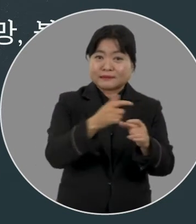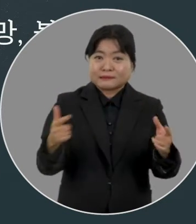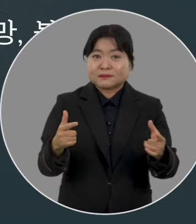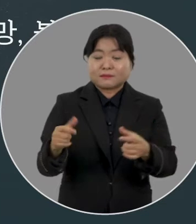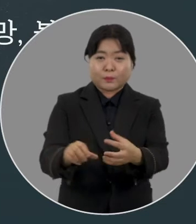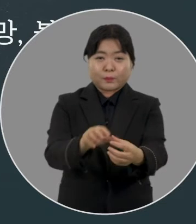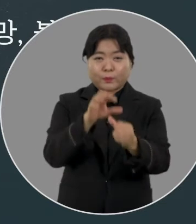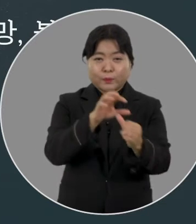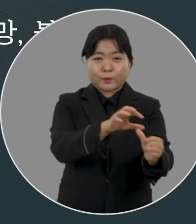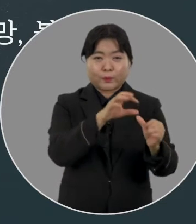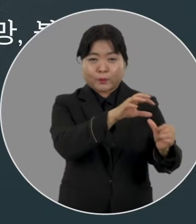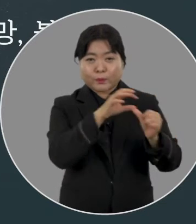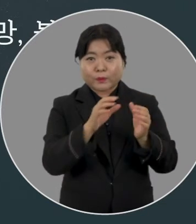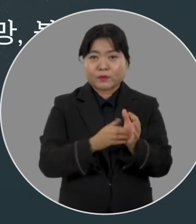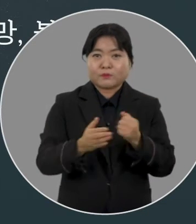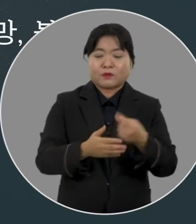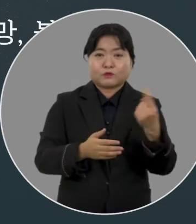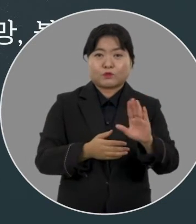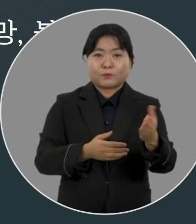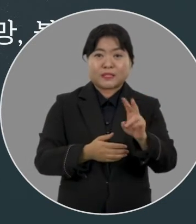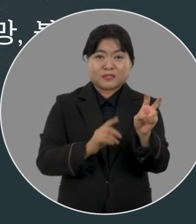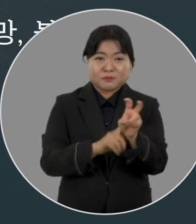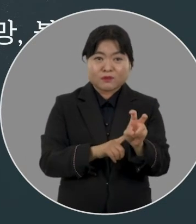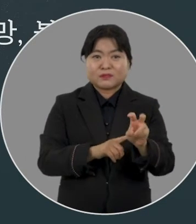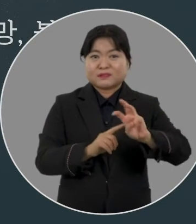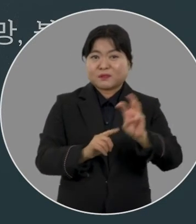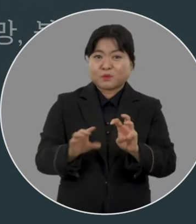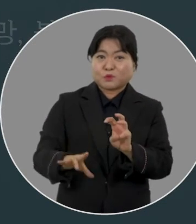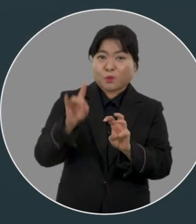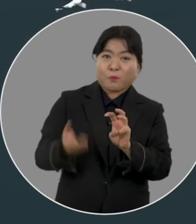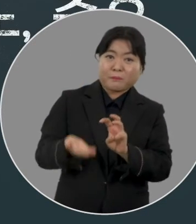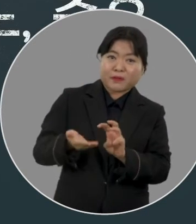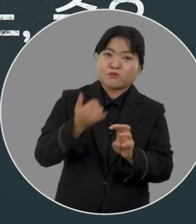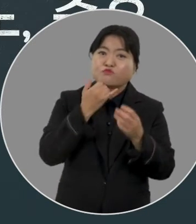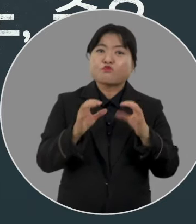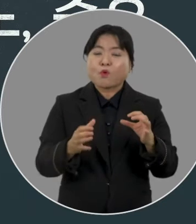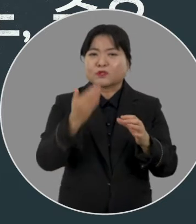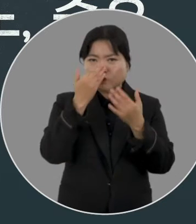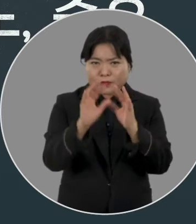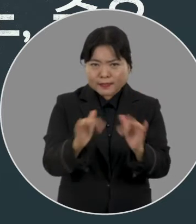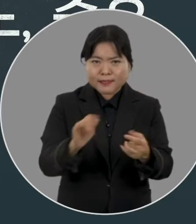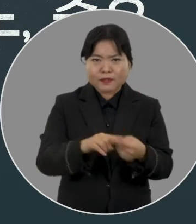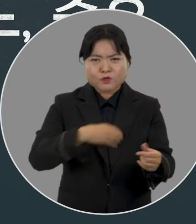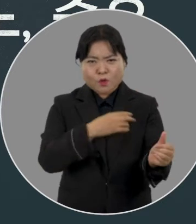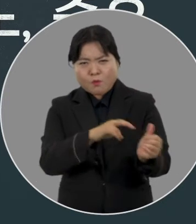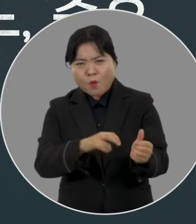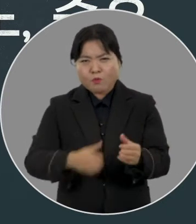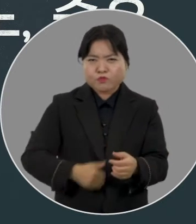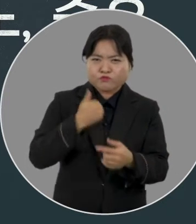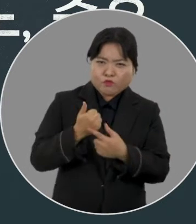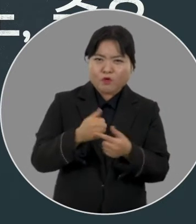붙이면서 이미 1920년대, 30년대 초반 독일에는 유대인들에 대한 혐오,